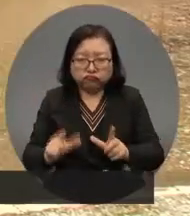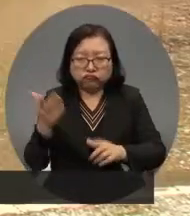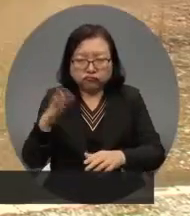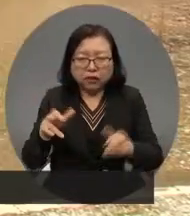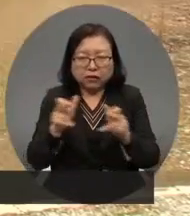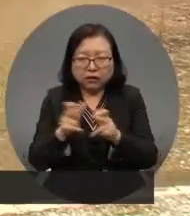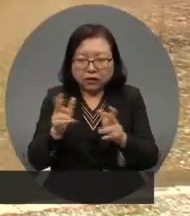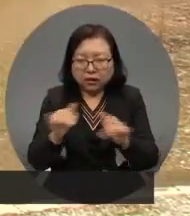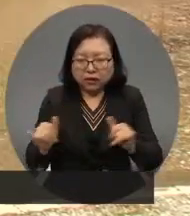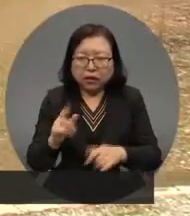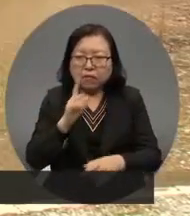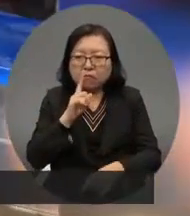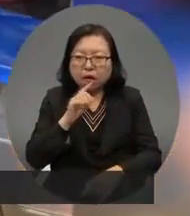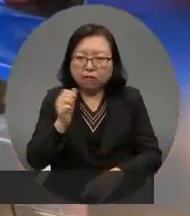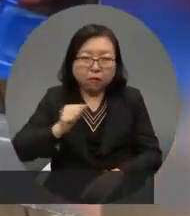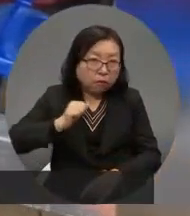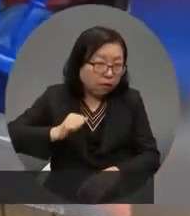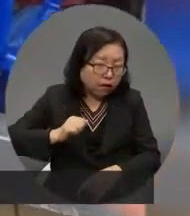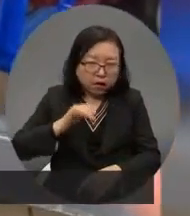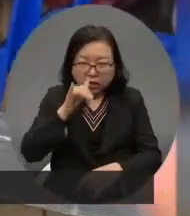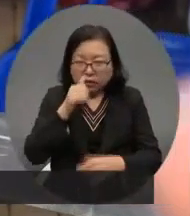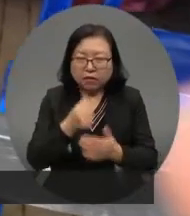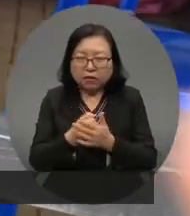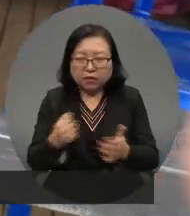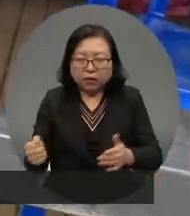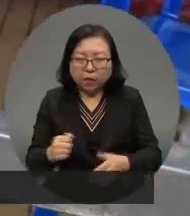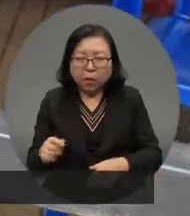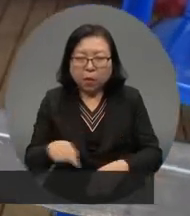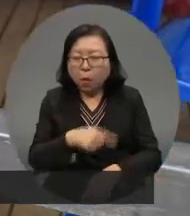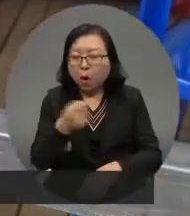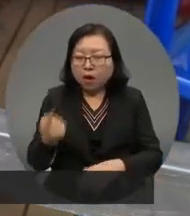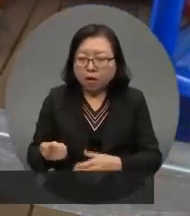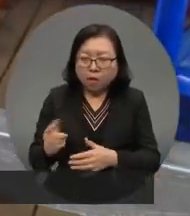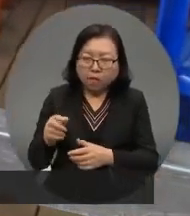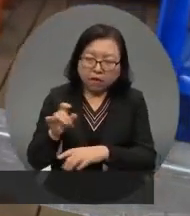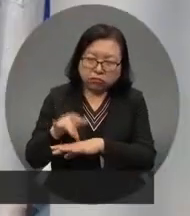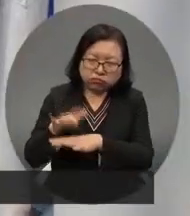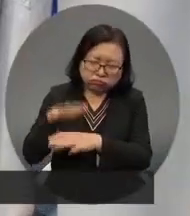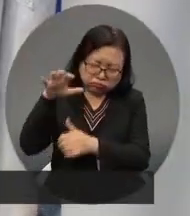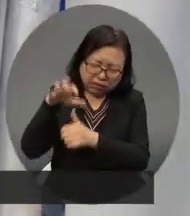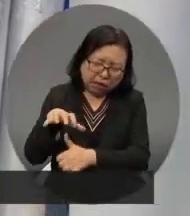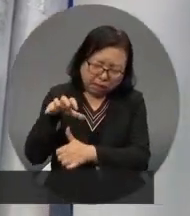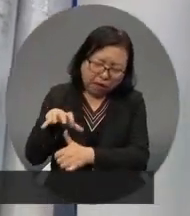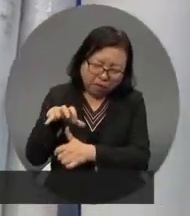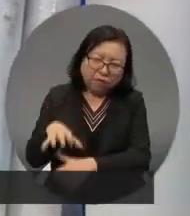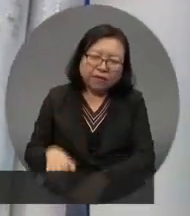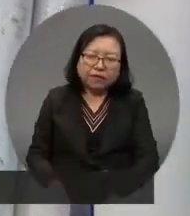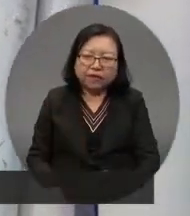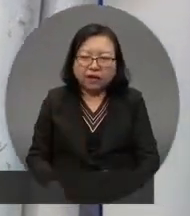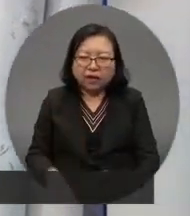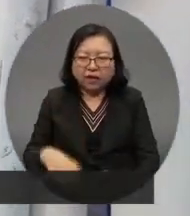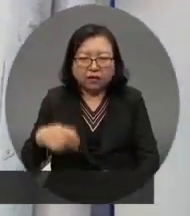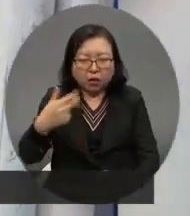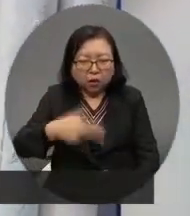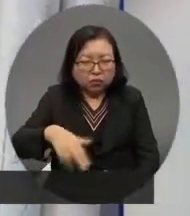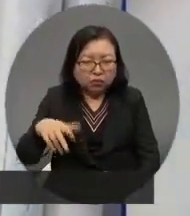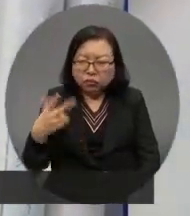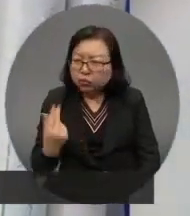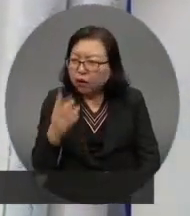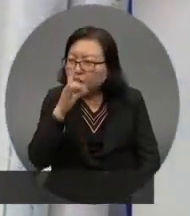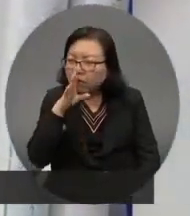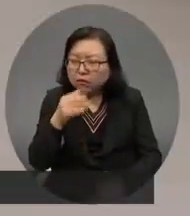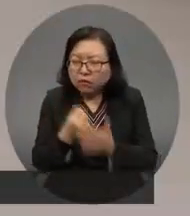명이 말을 잘 듣지 않는다는 이유로 교회 옆 정자에 수시로 감금됐습니다. 용변을 가리지 못한다며